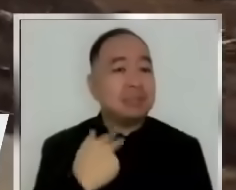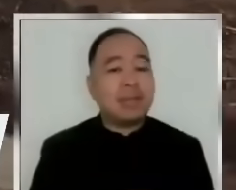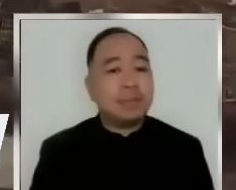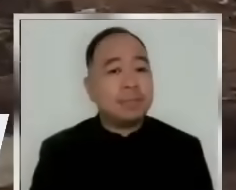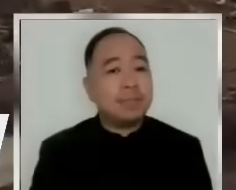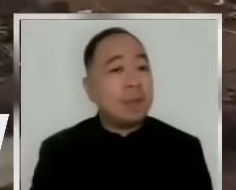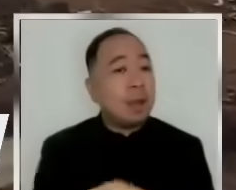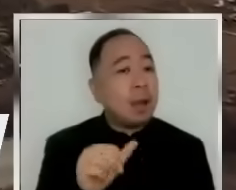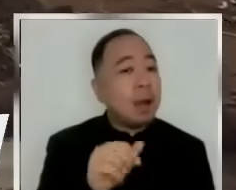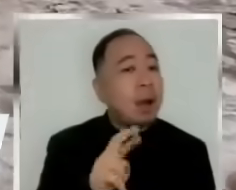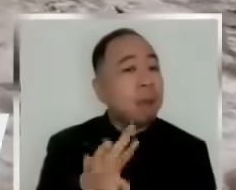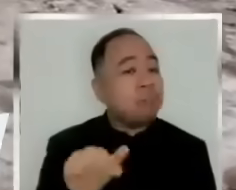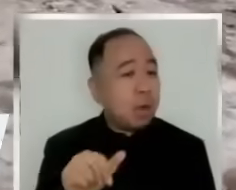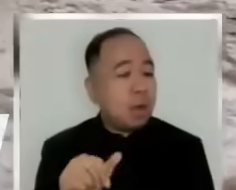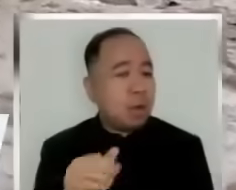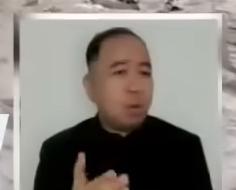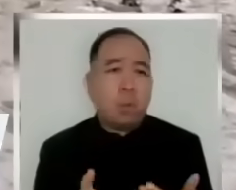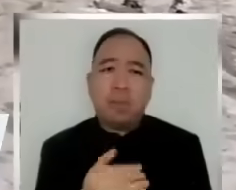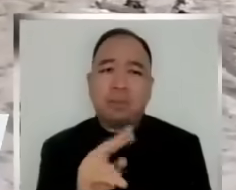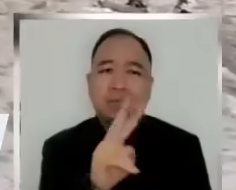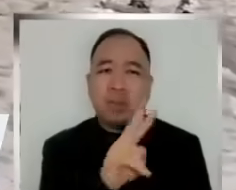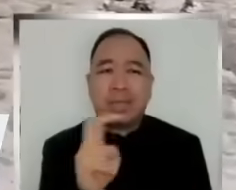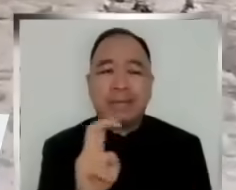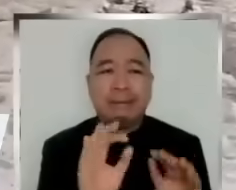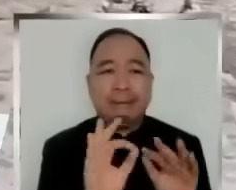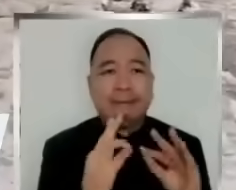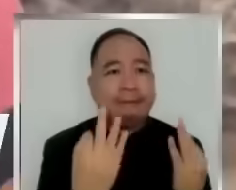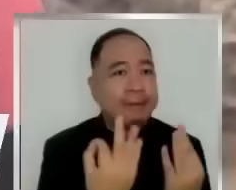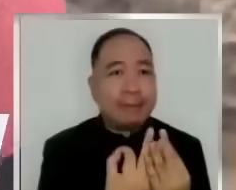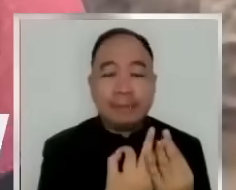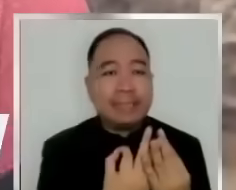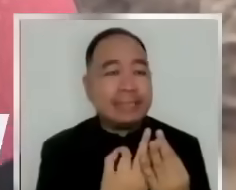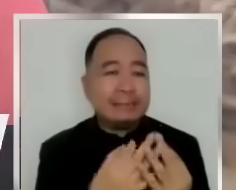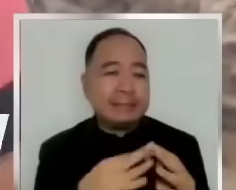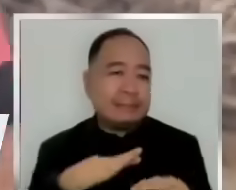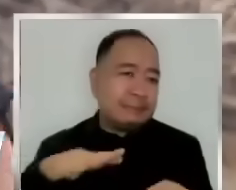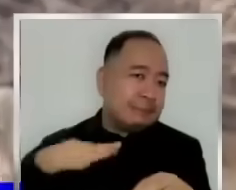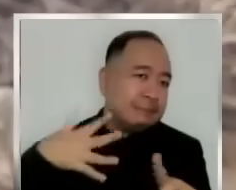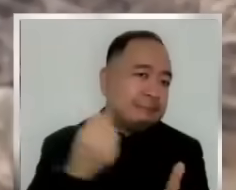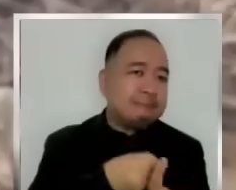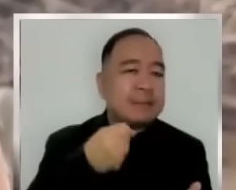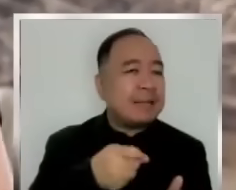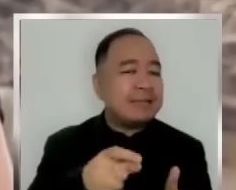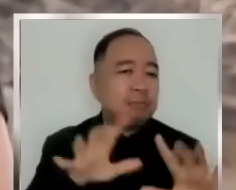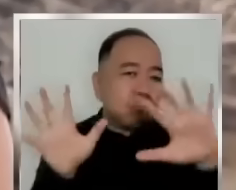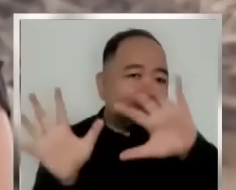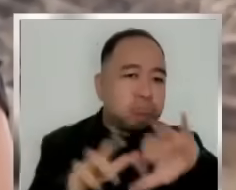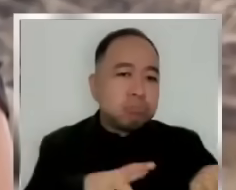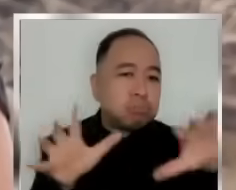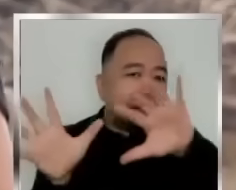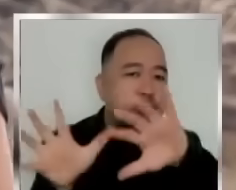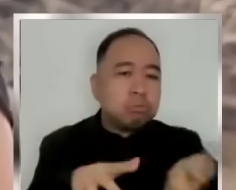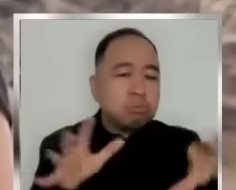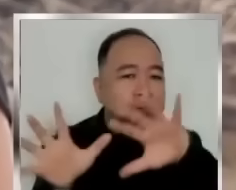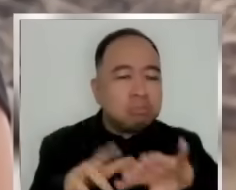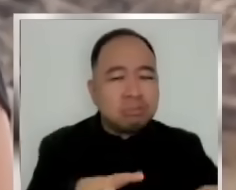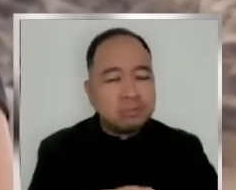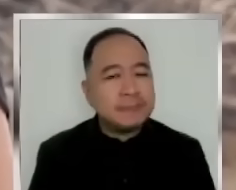umabot sa mahigit 200 pamilya ang apektado ng masamang panahon. Narigat, sir. Tad, ure no may kwala